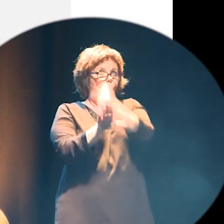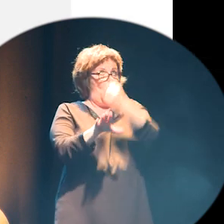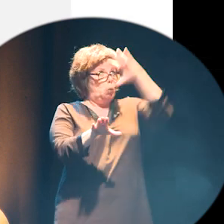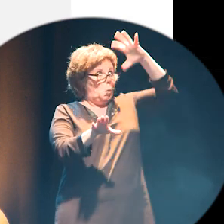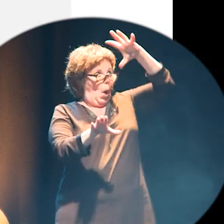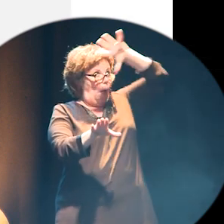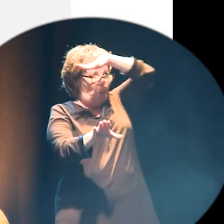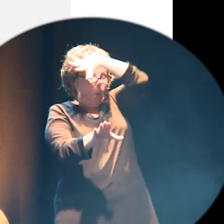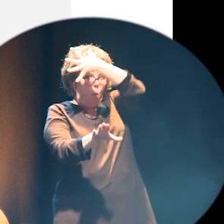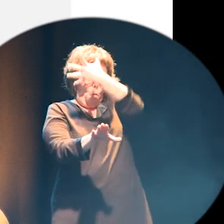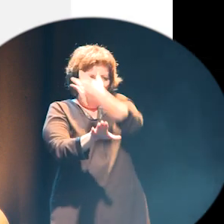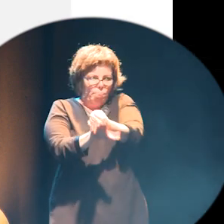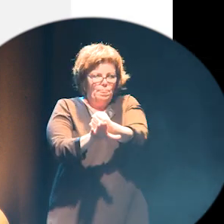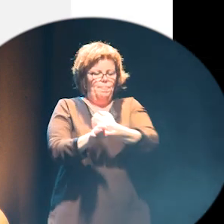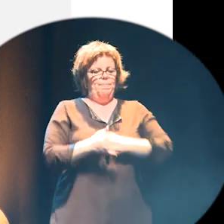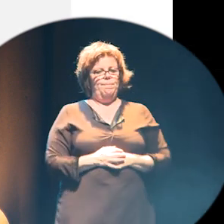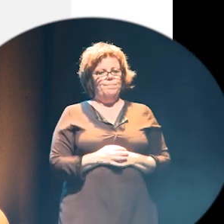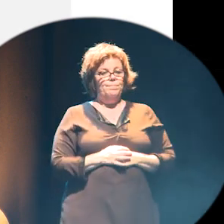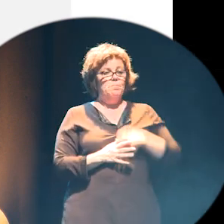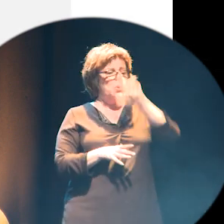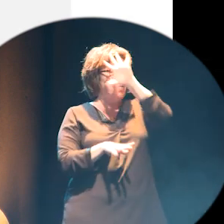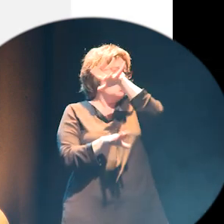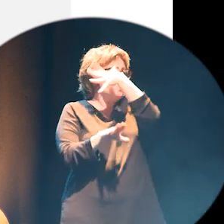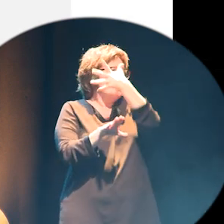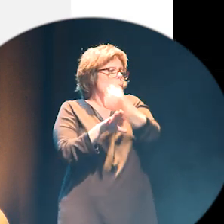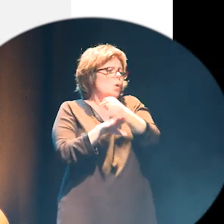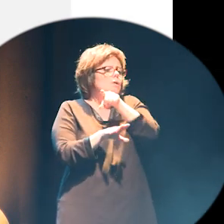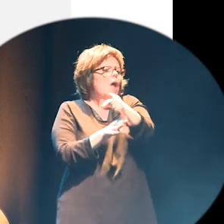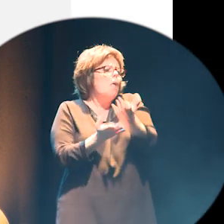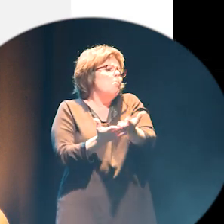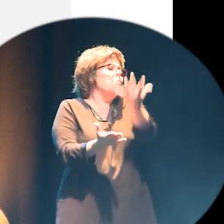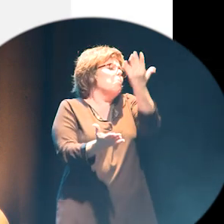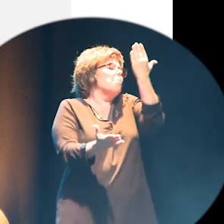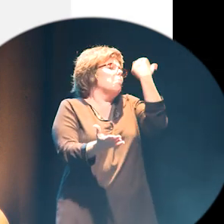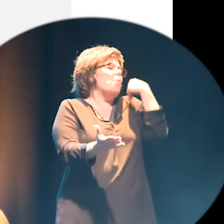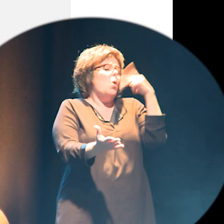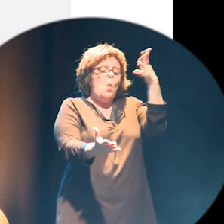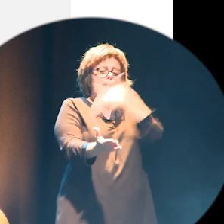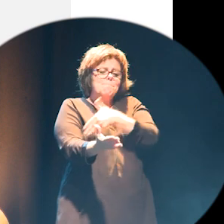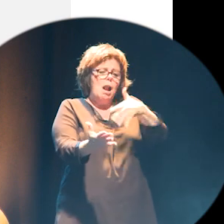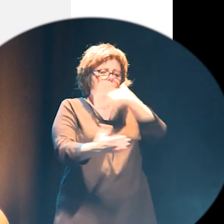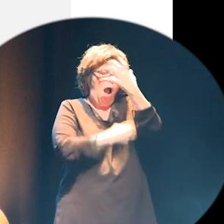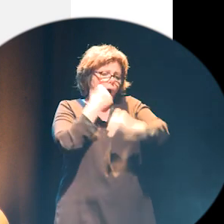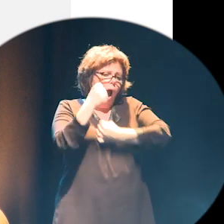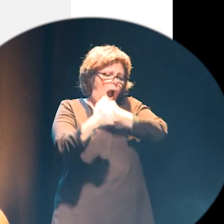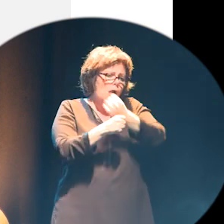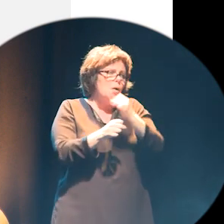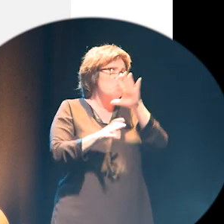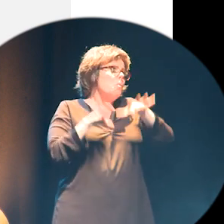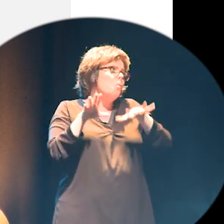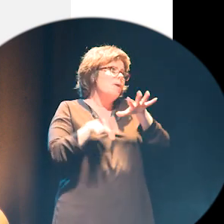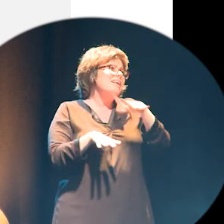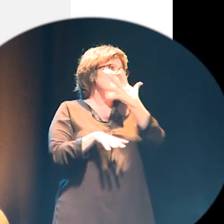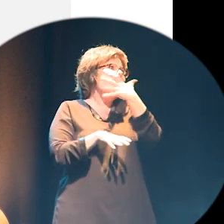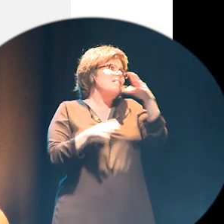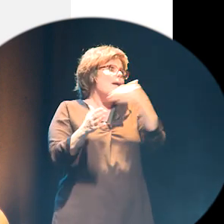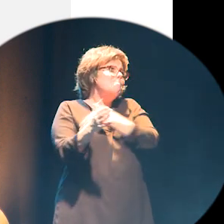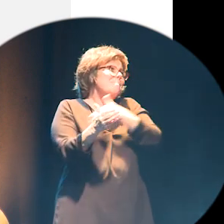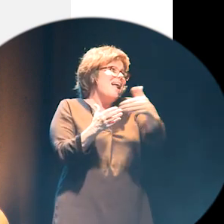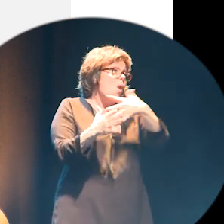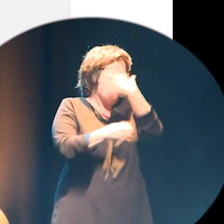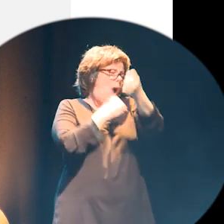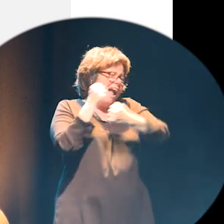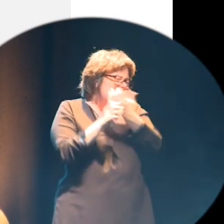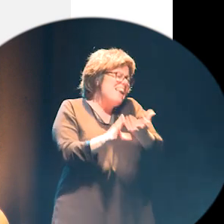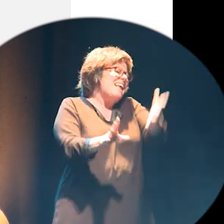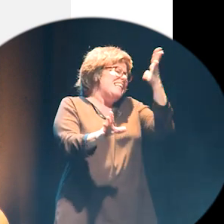Cette photosynthèse existe depuis au moins 3 milliards d'années. Plus ou moins 500 millions d'années, il y a même des chiffres encore plus